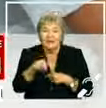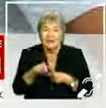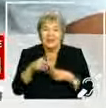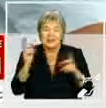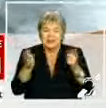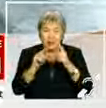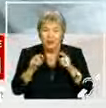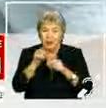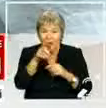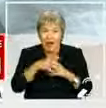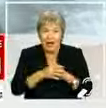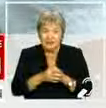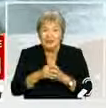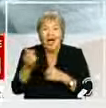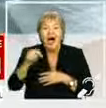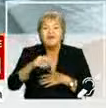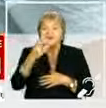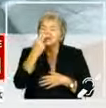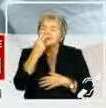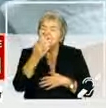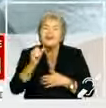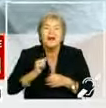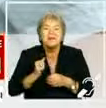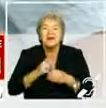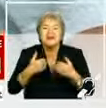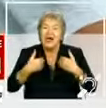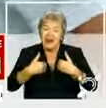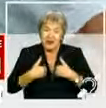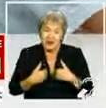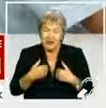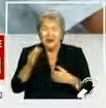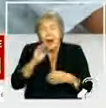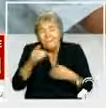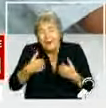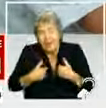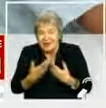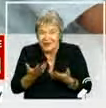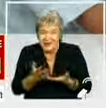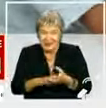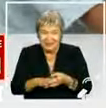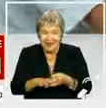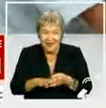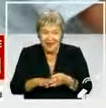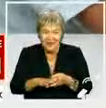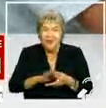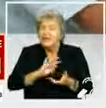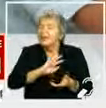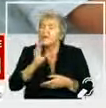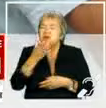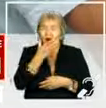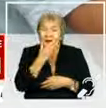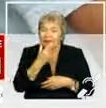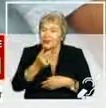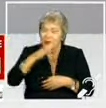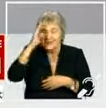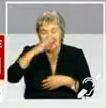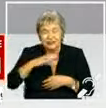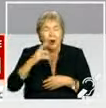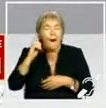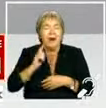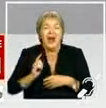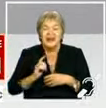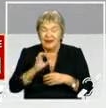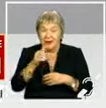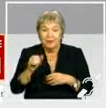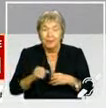vedem militarii noștri, copiii noștri, cât de frumoasă este festivitatea de Ziua Marinei.